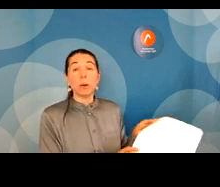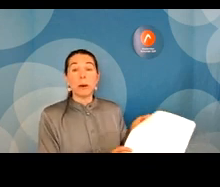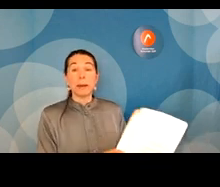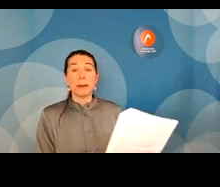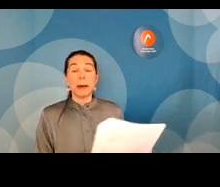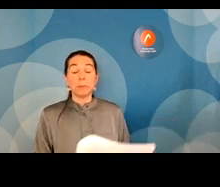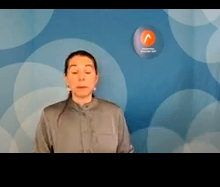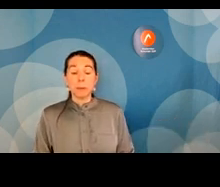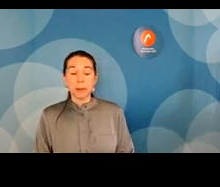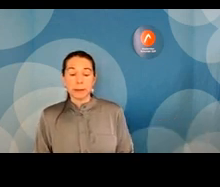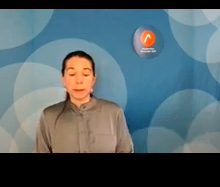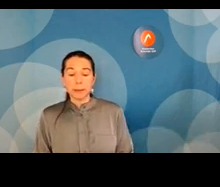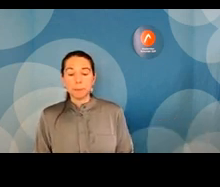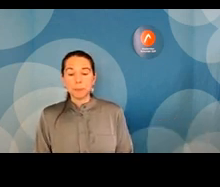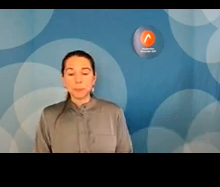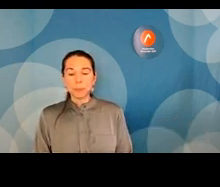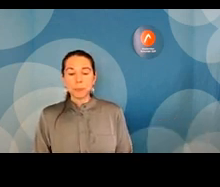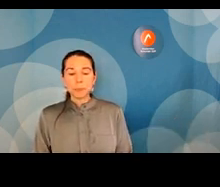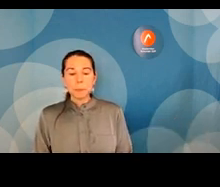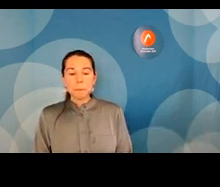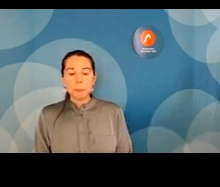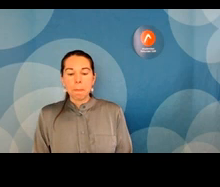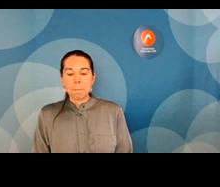hur det påverkar arbetsmarknaden.